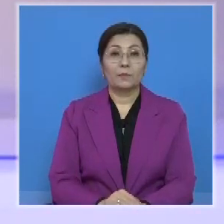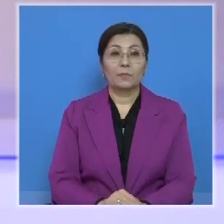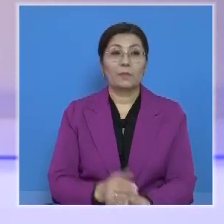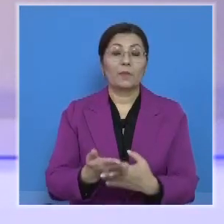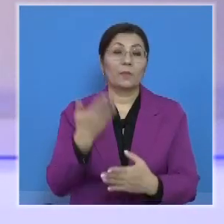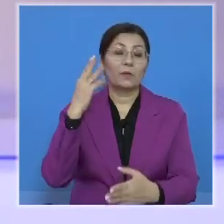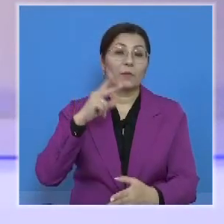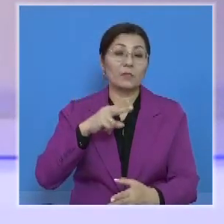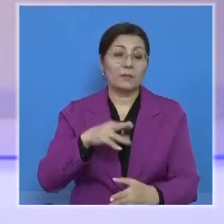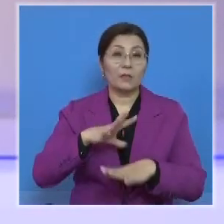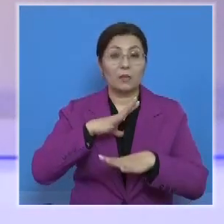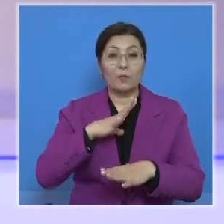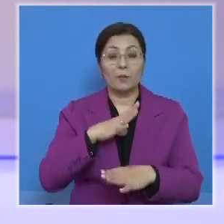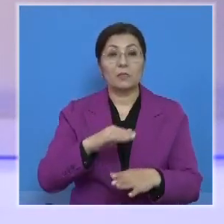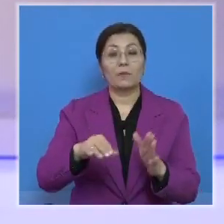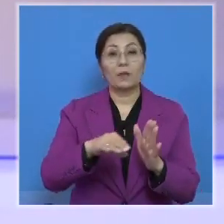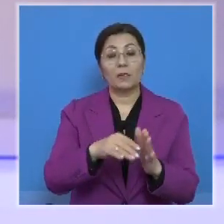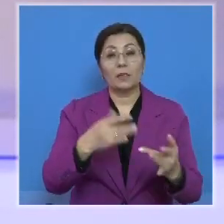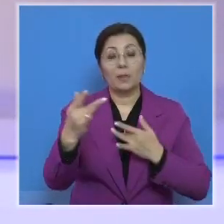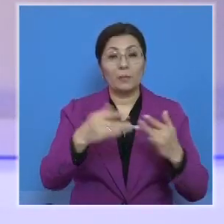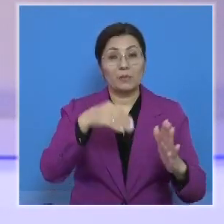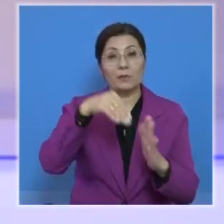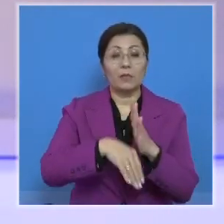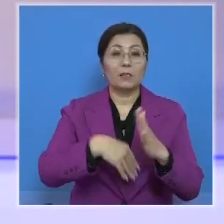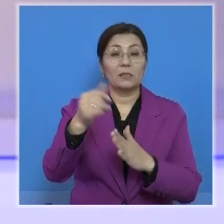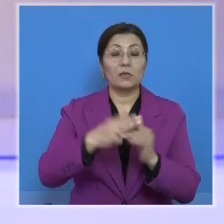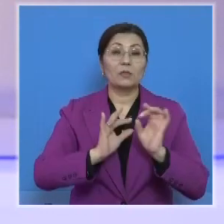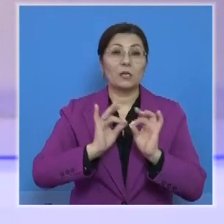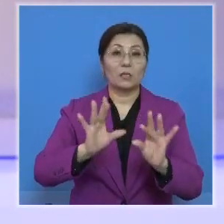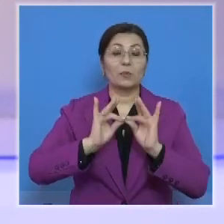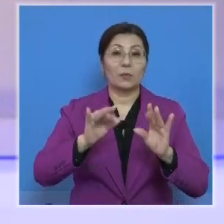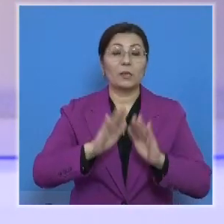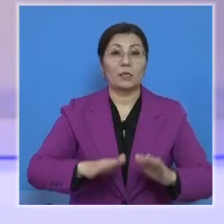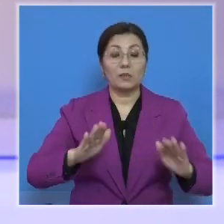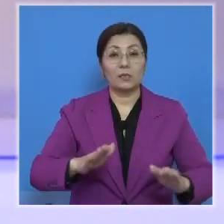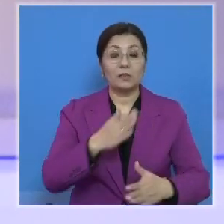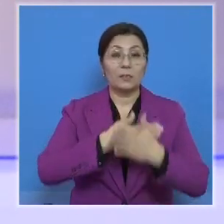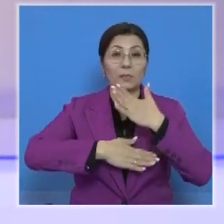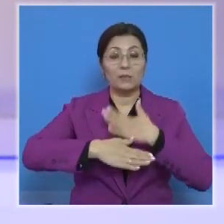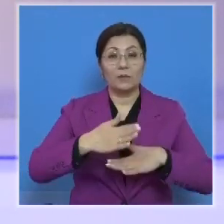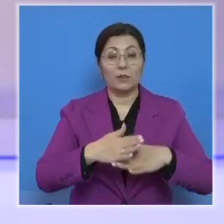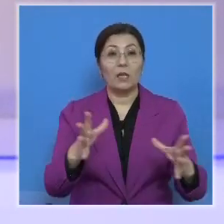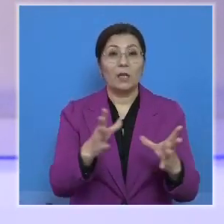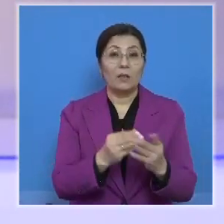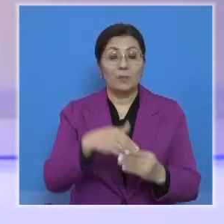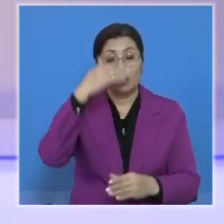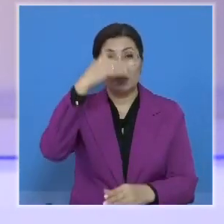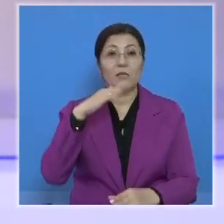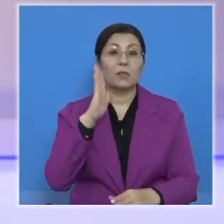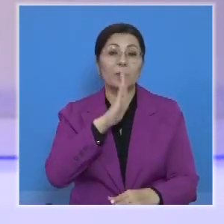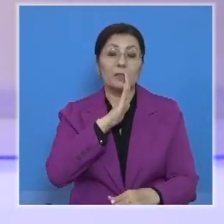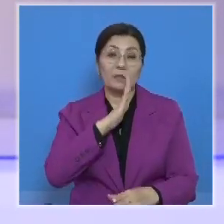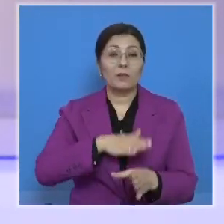минувшую пятницу состоялся концерт в рамках проекта саусактер сюйлета дети с ограниченными возможностями вместе с родителями